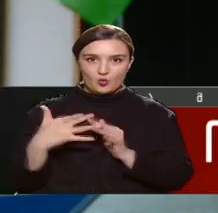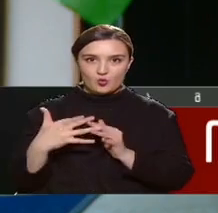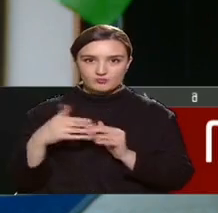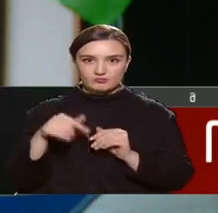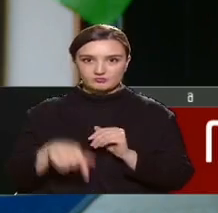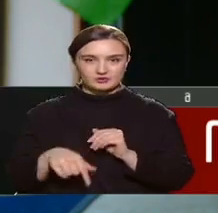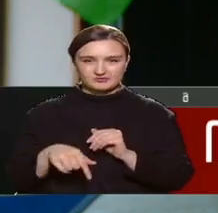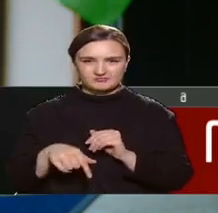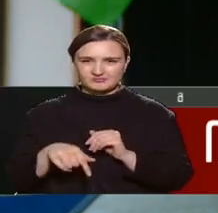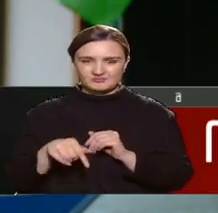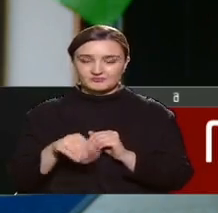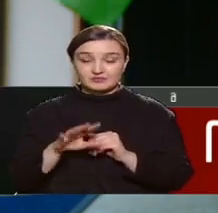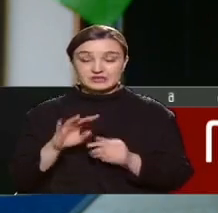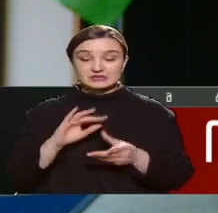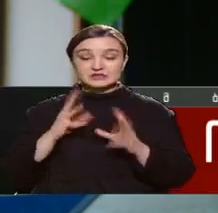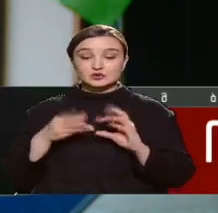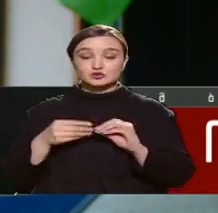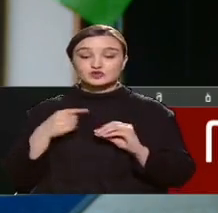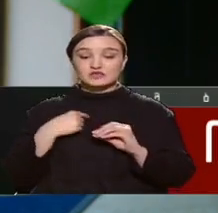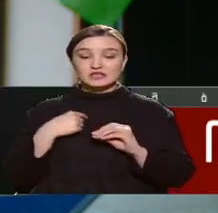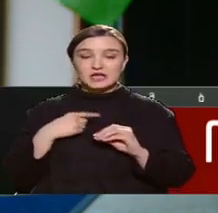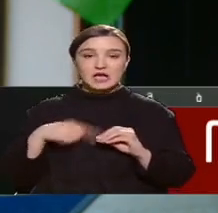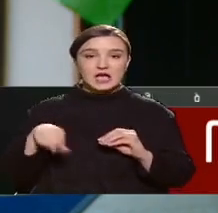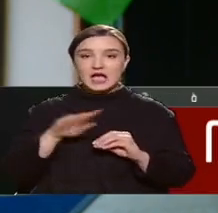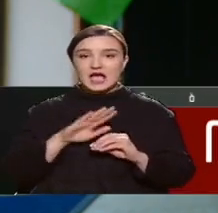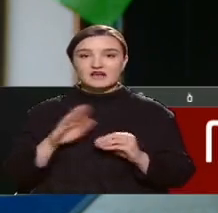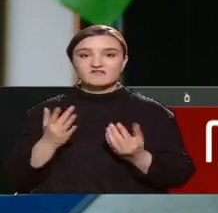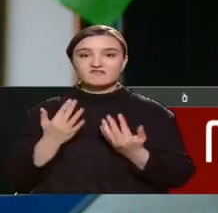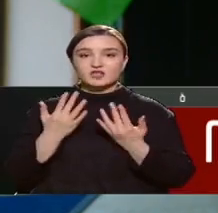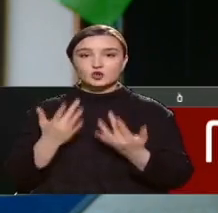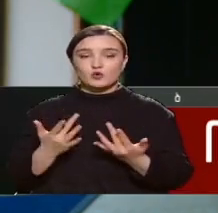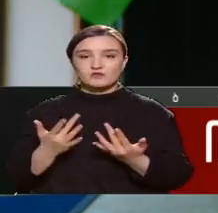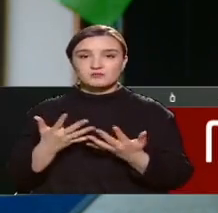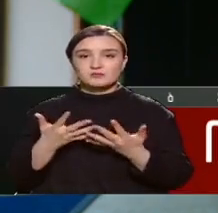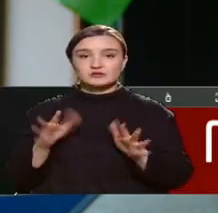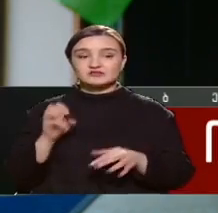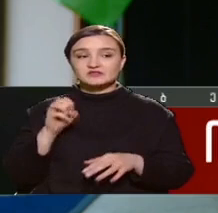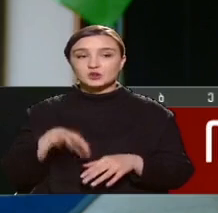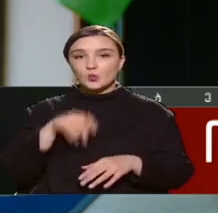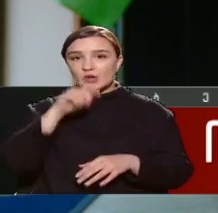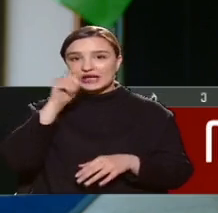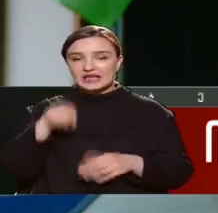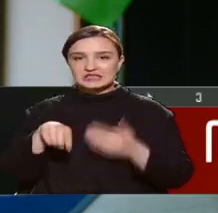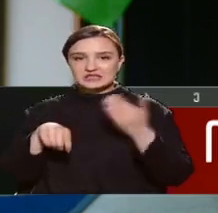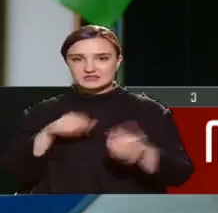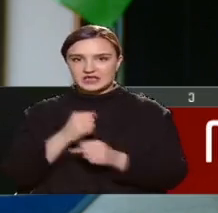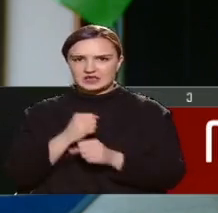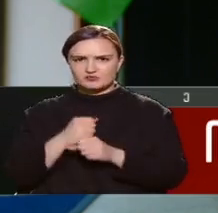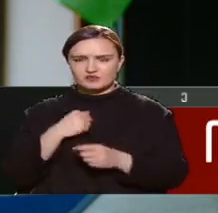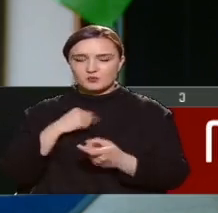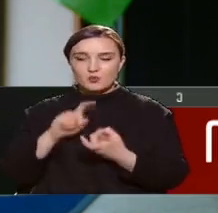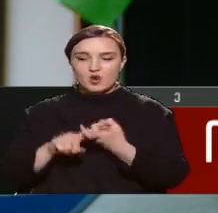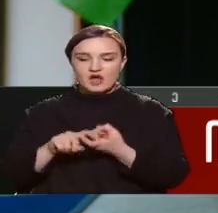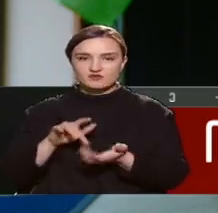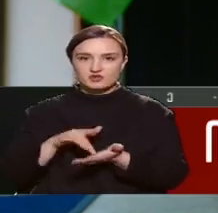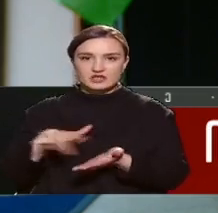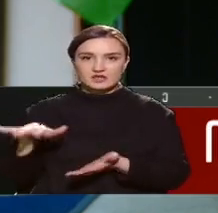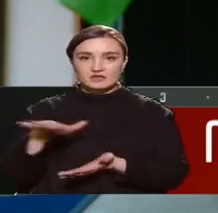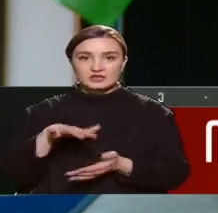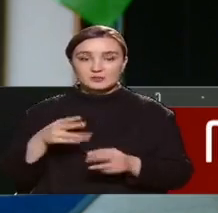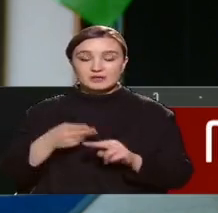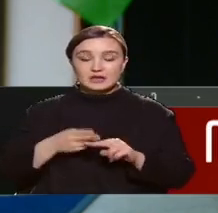am om și, se tot mergon ce-n scanare în arithos, upromet, svidre, magalita de ucraine, tu sa keteben, ce-n imoga și recoiac nebi.